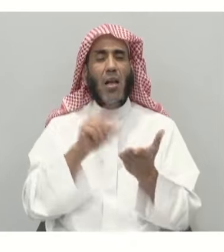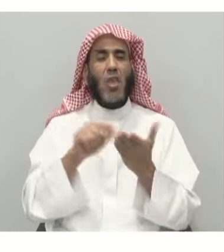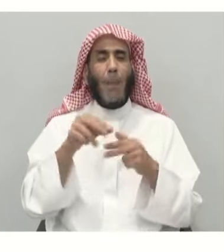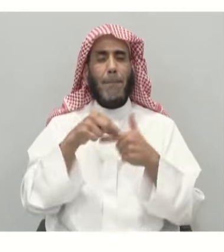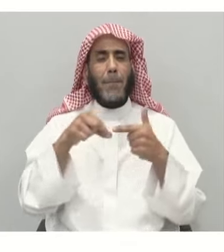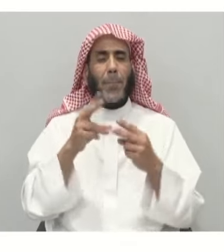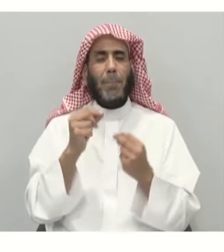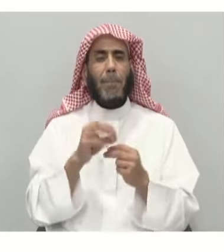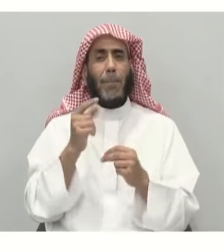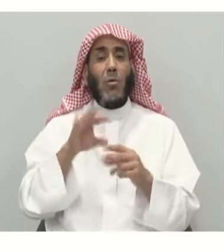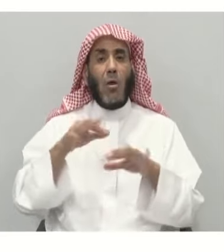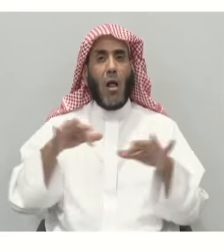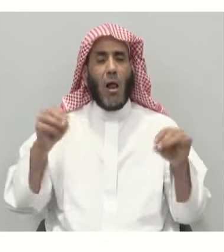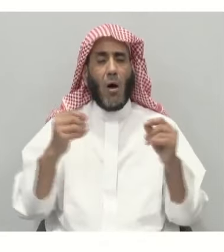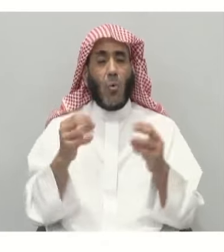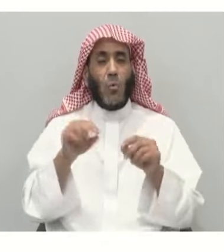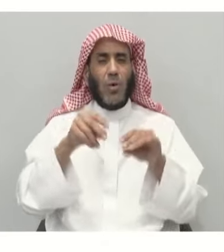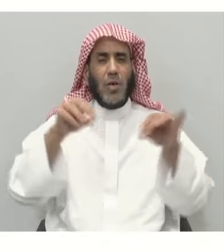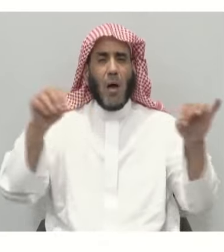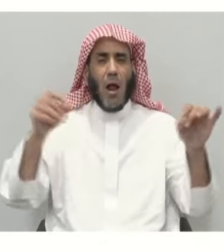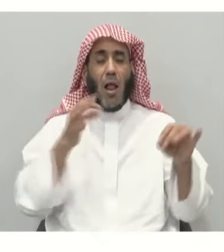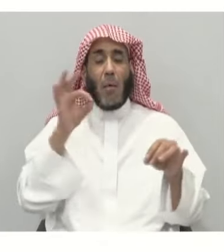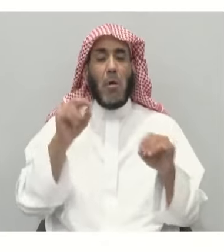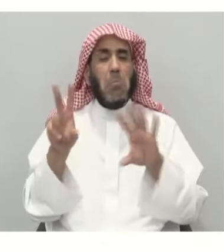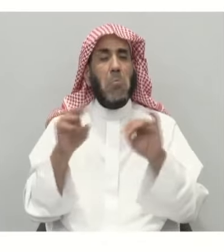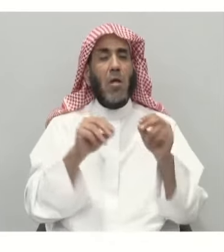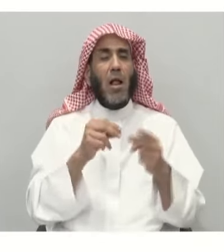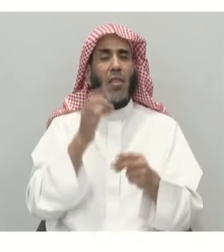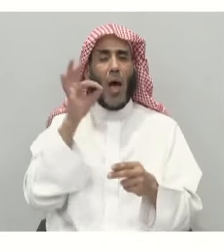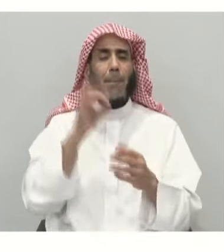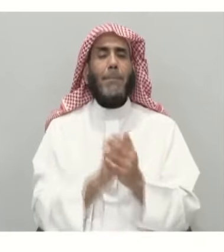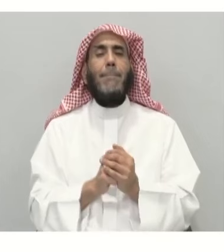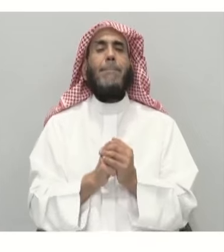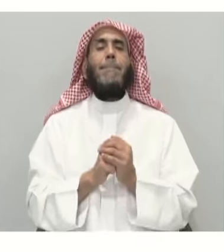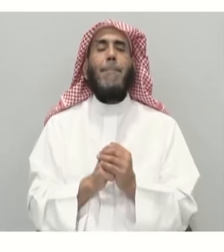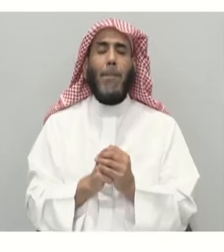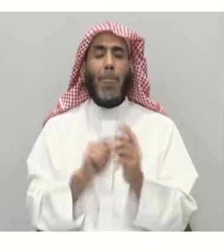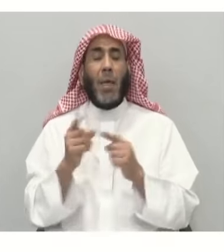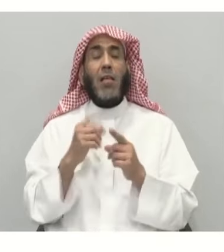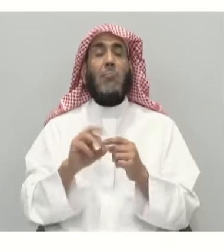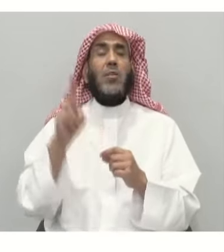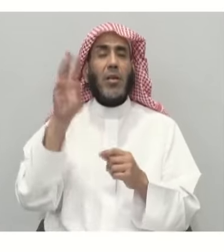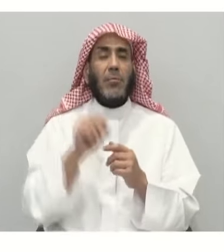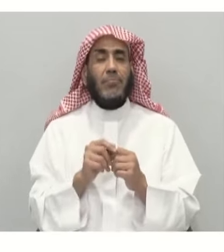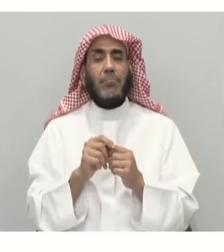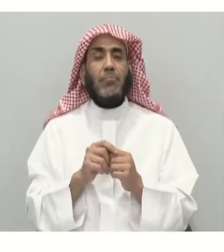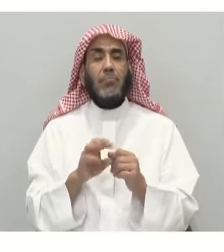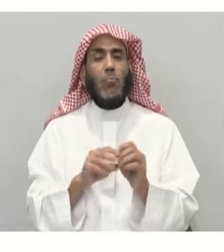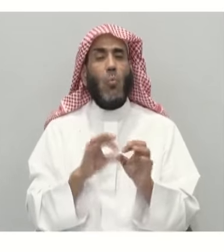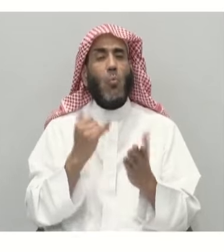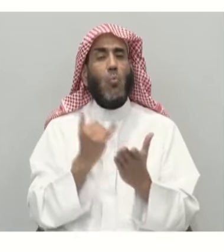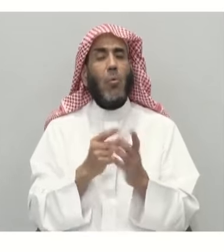تتلالا الرمال الذهبيه كسبا اك الذهب هذا باذن الله تعالى سيكون محور